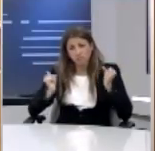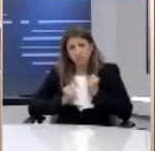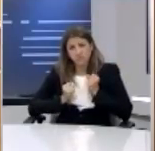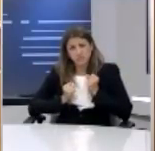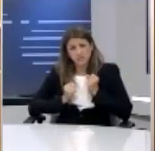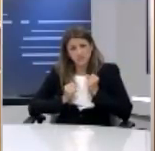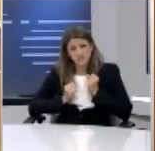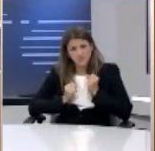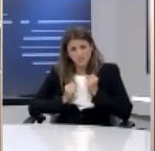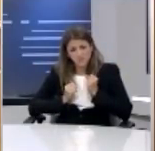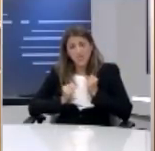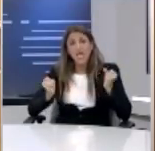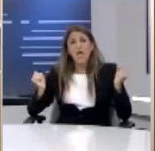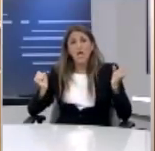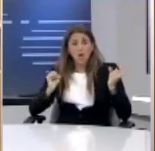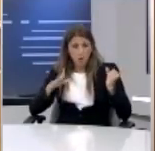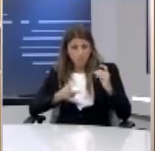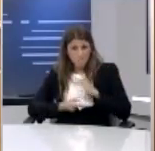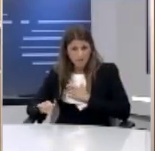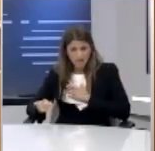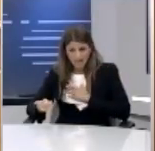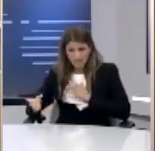ιατροφαρμακευτική περίθαλψη.